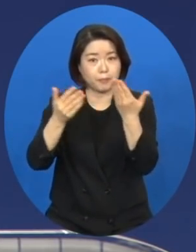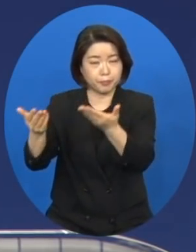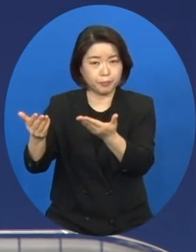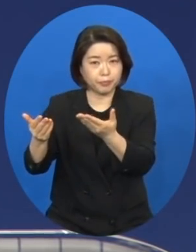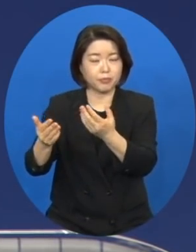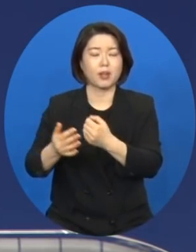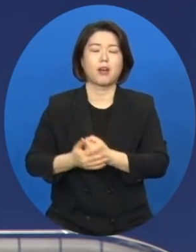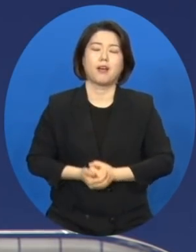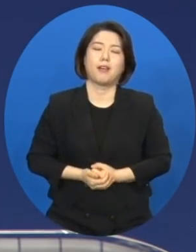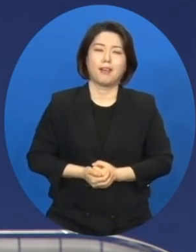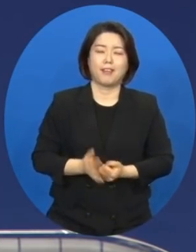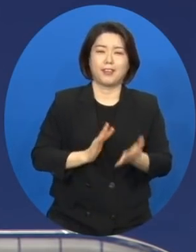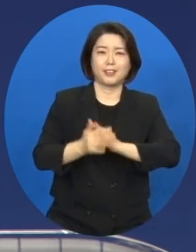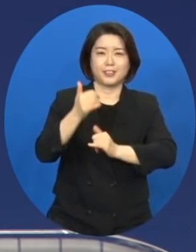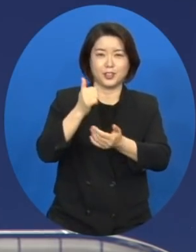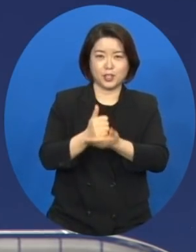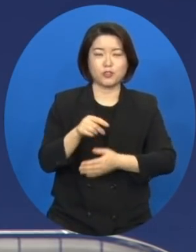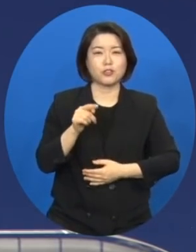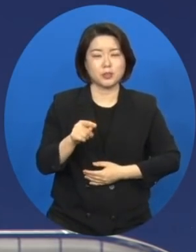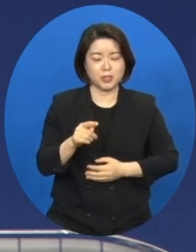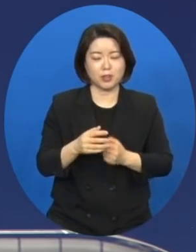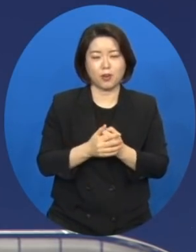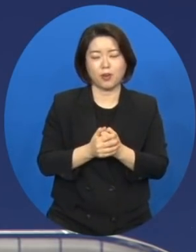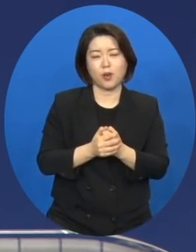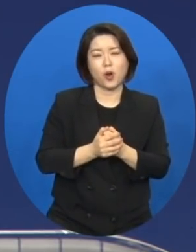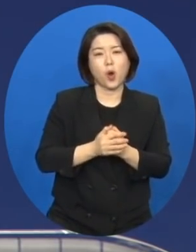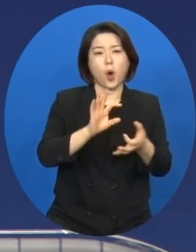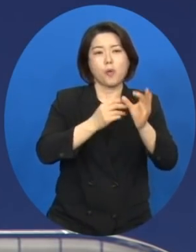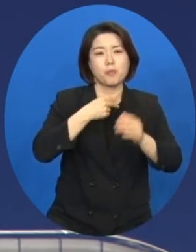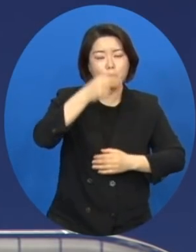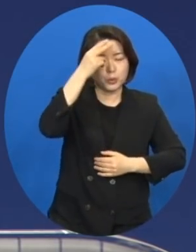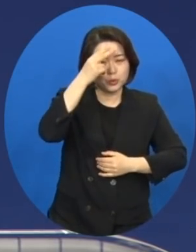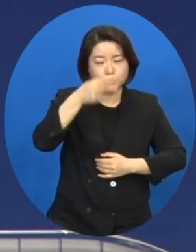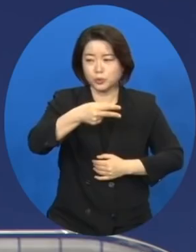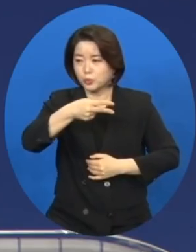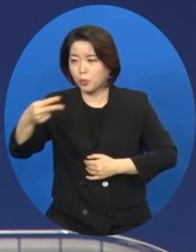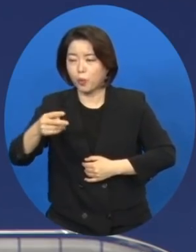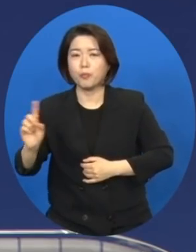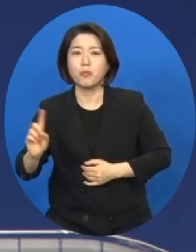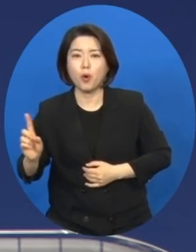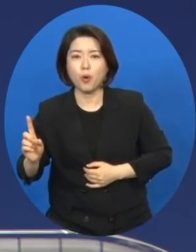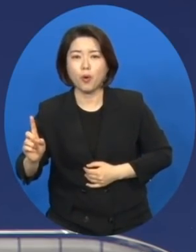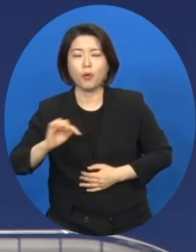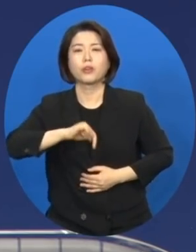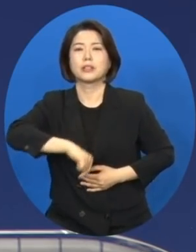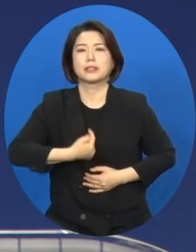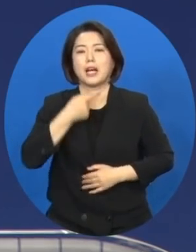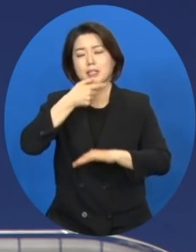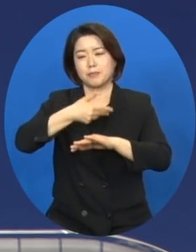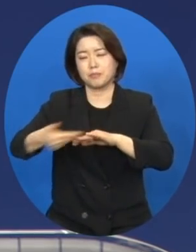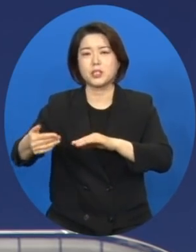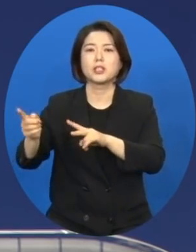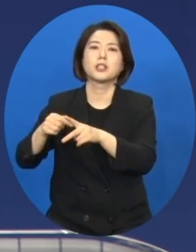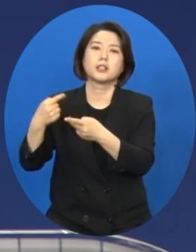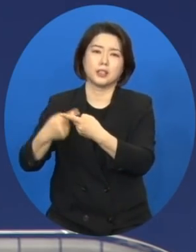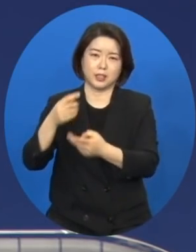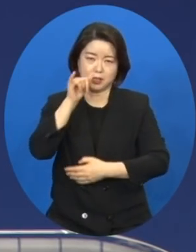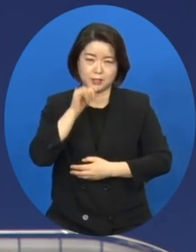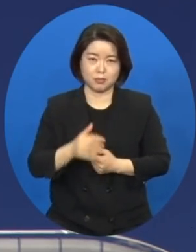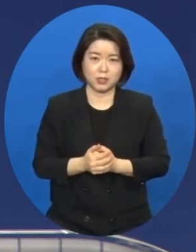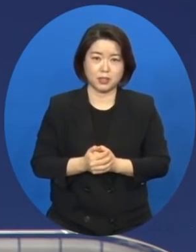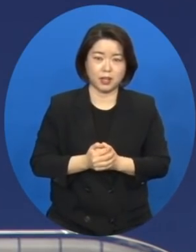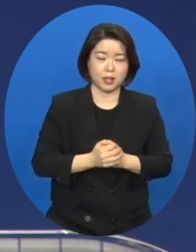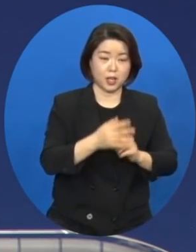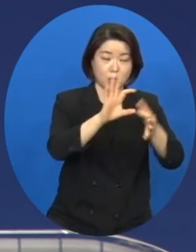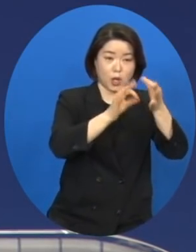예수님은 지금 이 포도주를 뭘로 이해를 하고 계신 겁니까? 자신의 피로 이해를 하고 있어요.